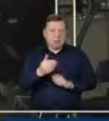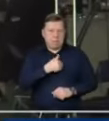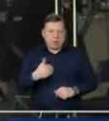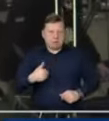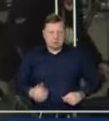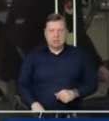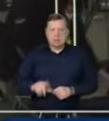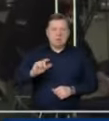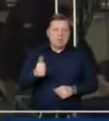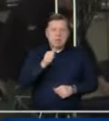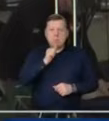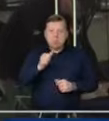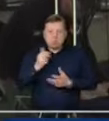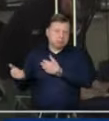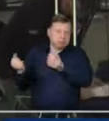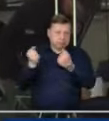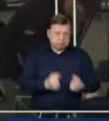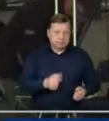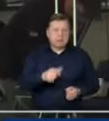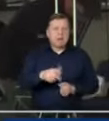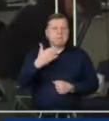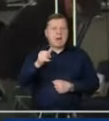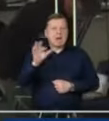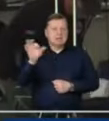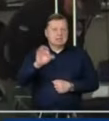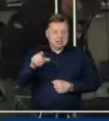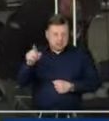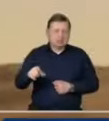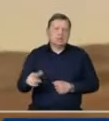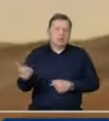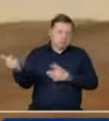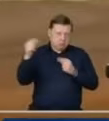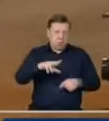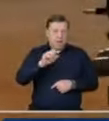Dostarczenie pierwszych próbek to pierwsza marsjańska misja, z której będą próbki do badań.